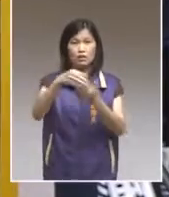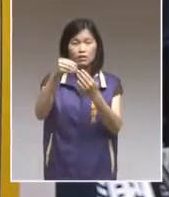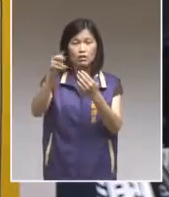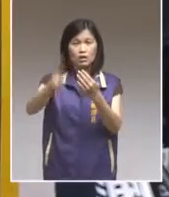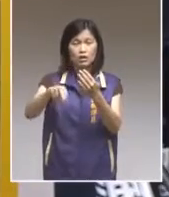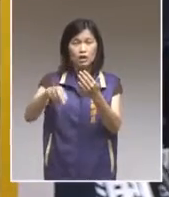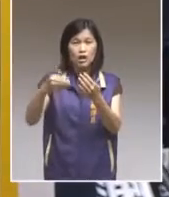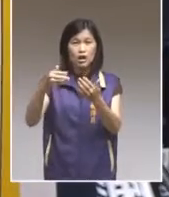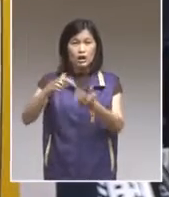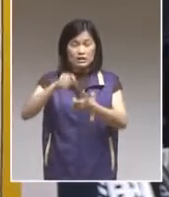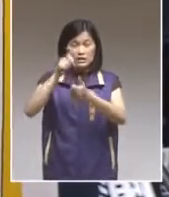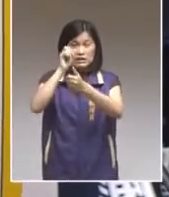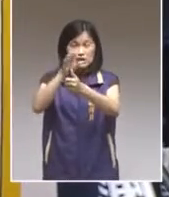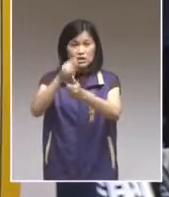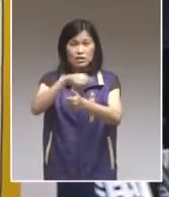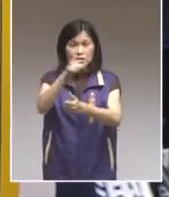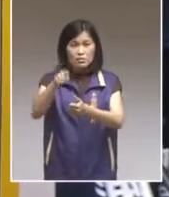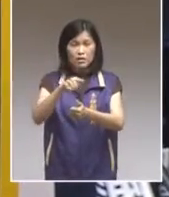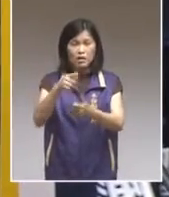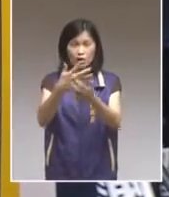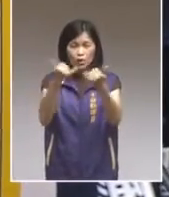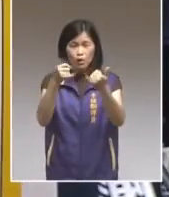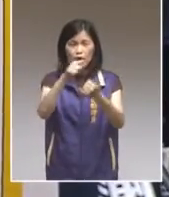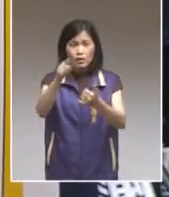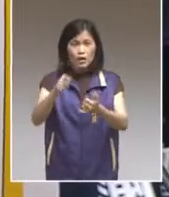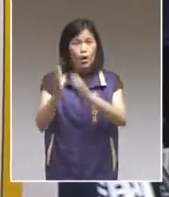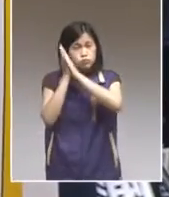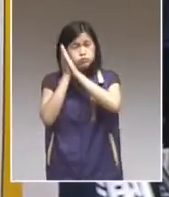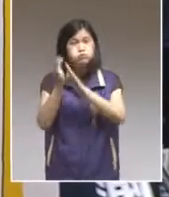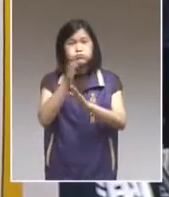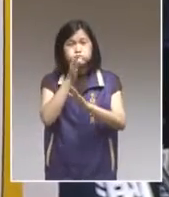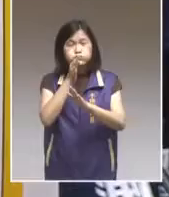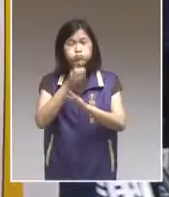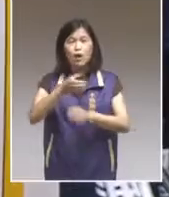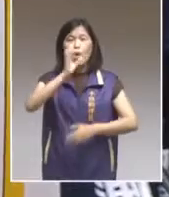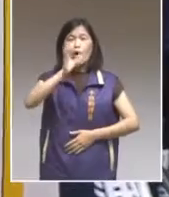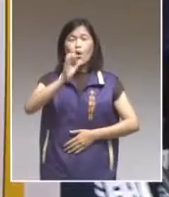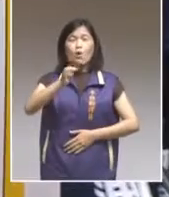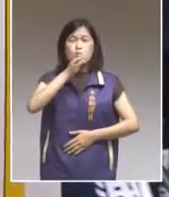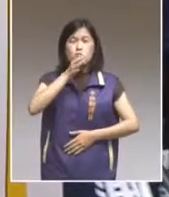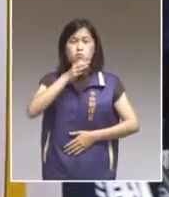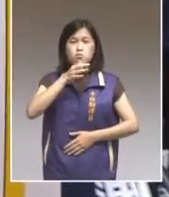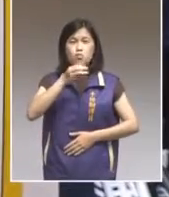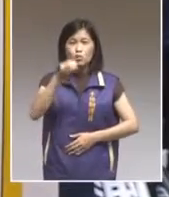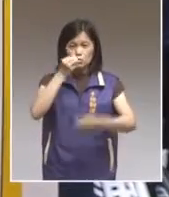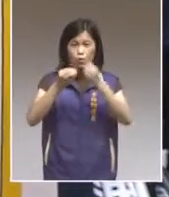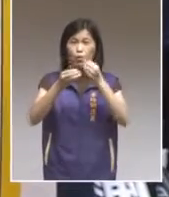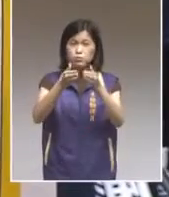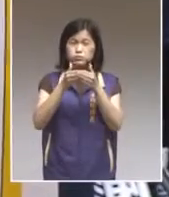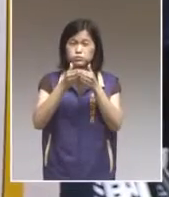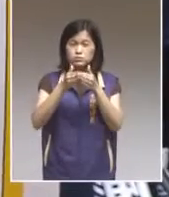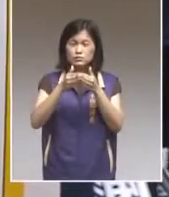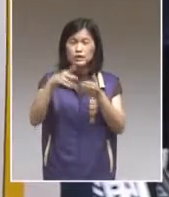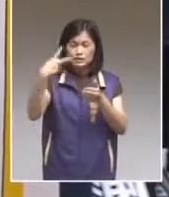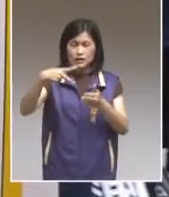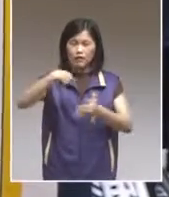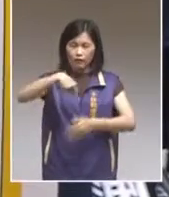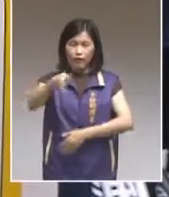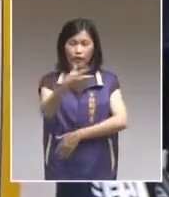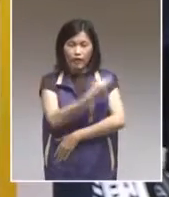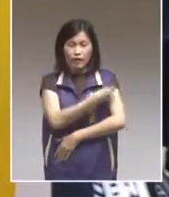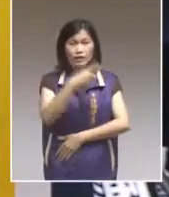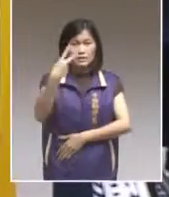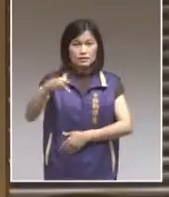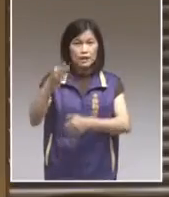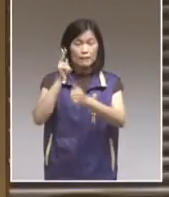学，在接种前要有充足的睡眠，那要多喝水，避免空腹的状况来接种。那我们也会请学